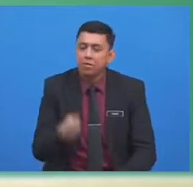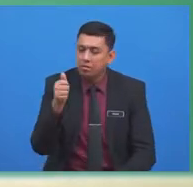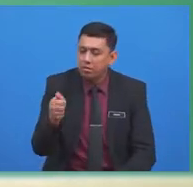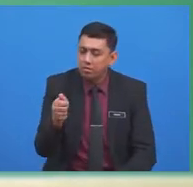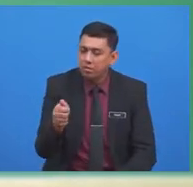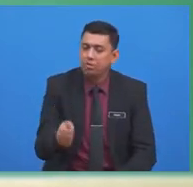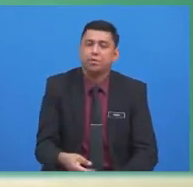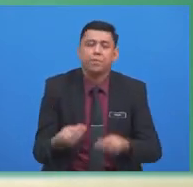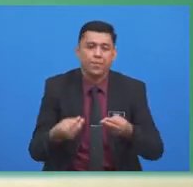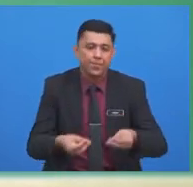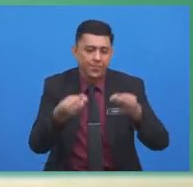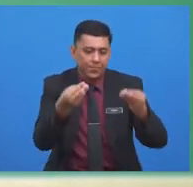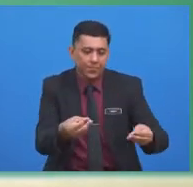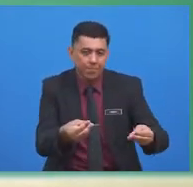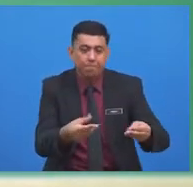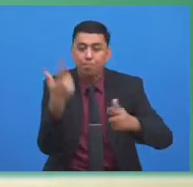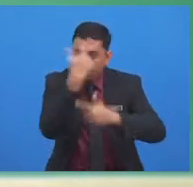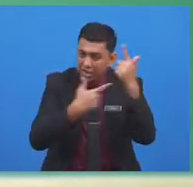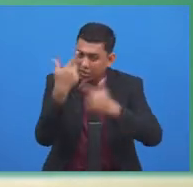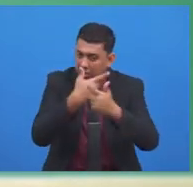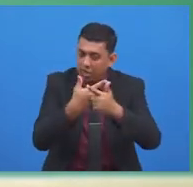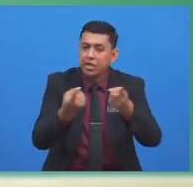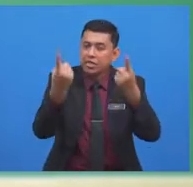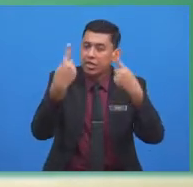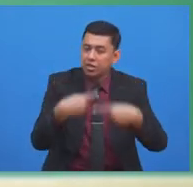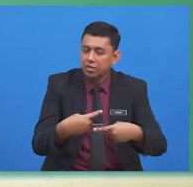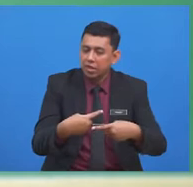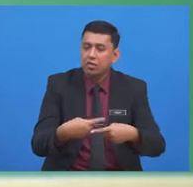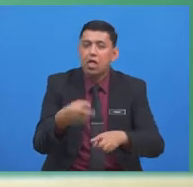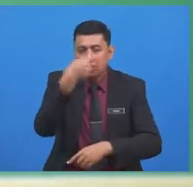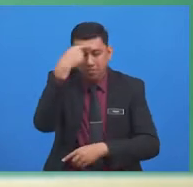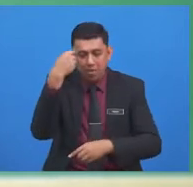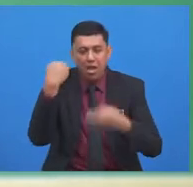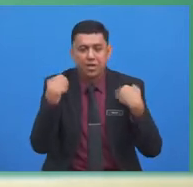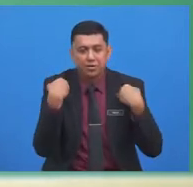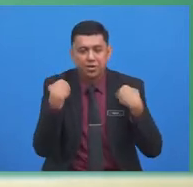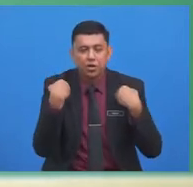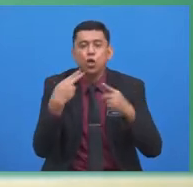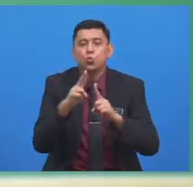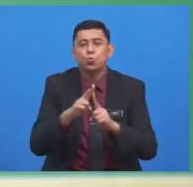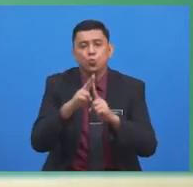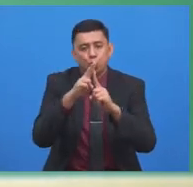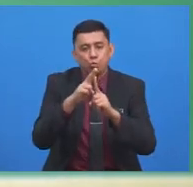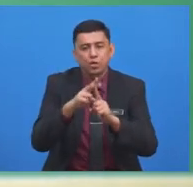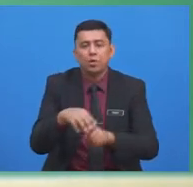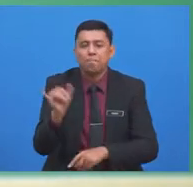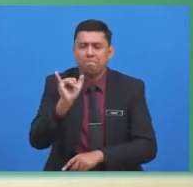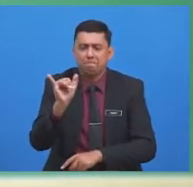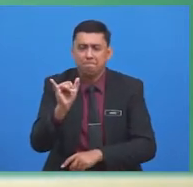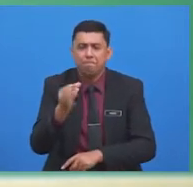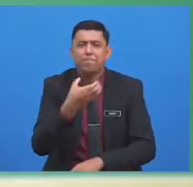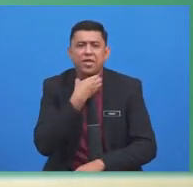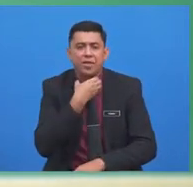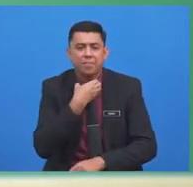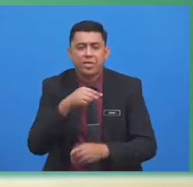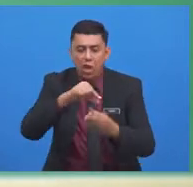memberi daya tarikan kepada pelancong untuk berkunjung kerana keunikannya. Contohnya, Gua Tempurung di Perak, Gua